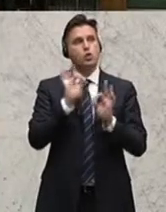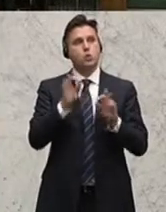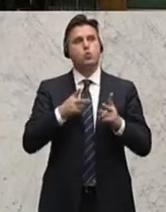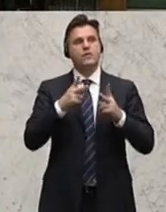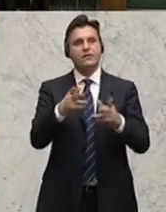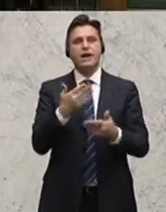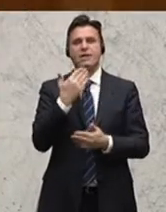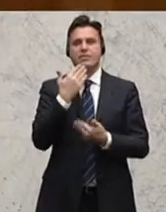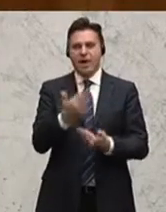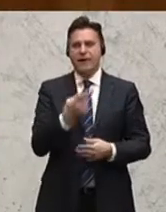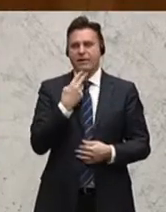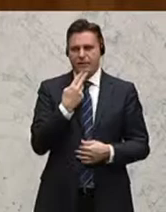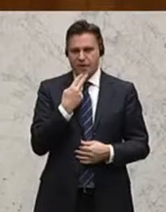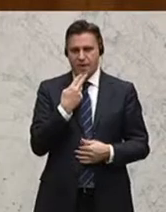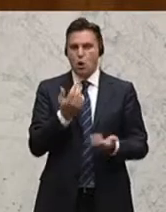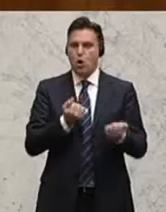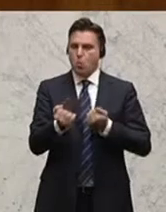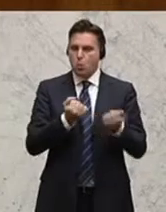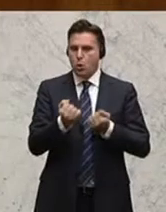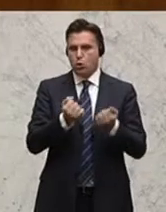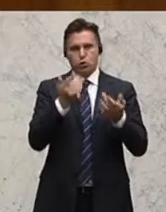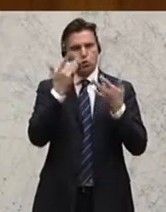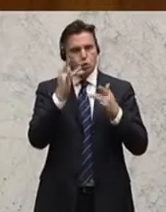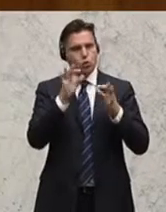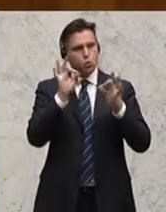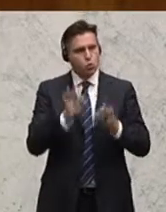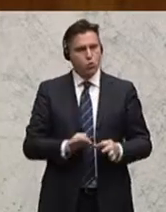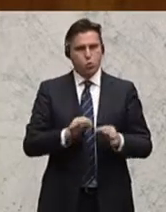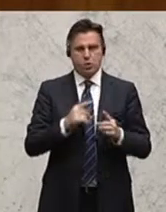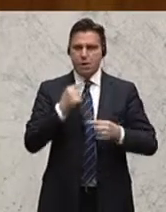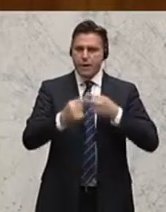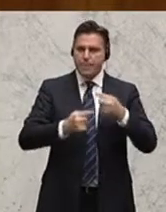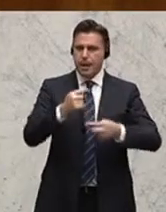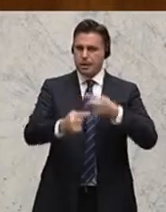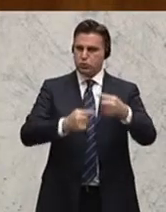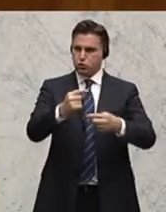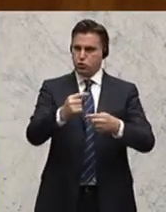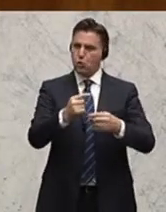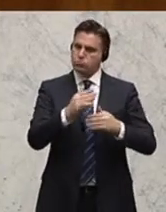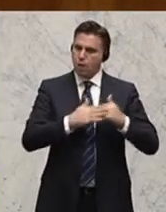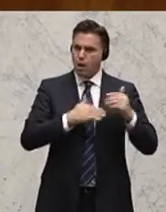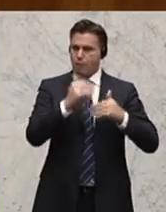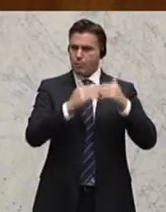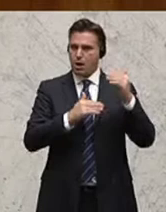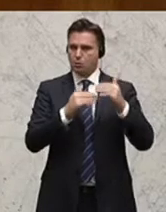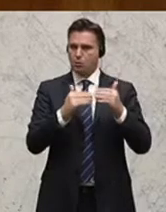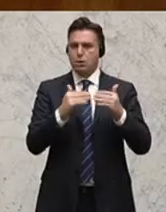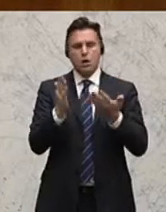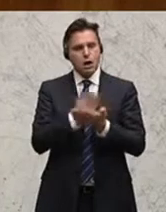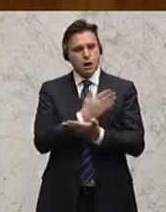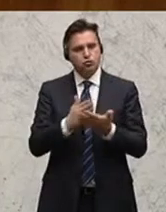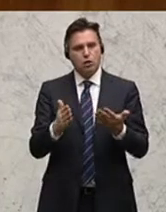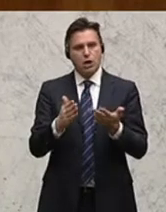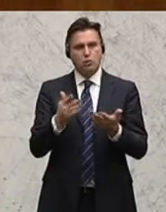Weg? Einer guten politischen Kultur und Tradition, die darauf aufbaut, dass Entscheidungen